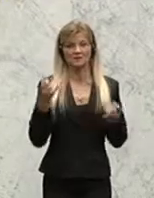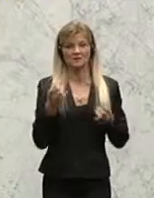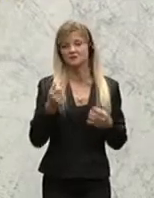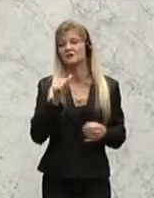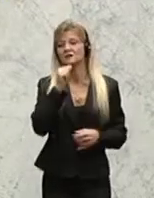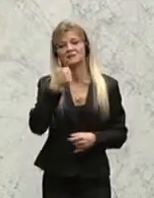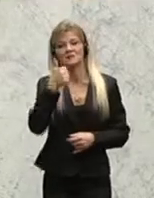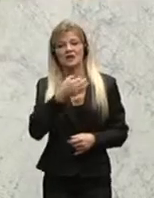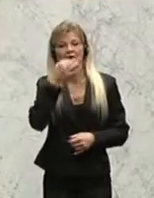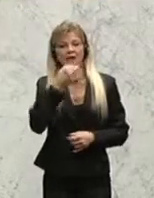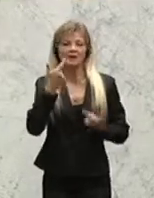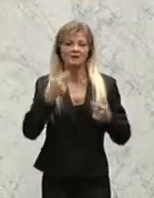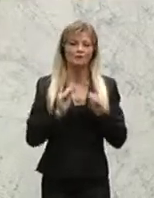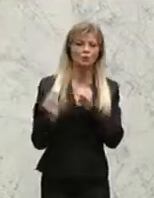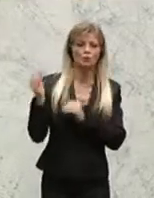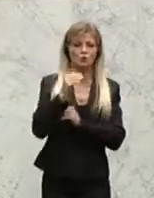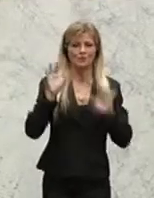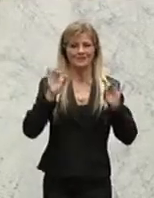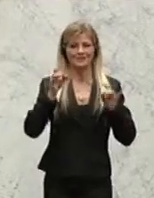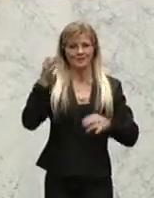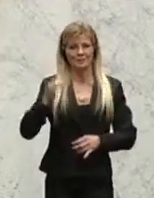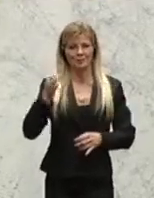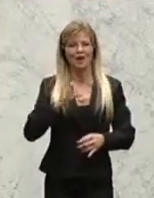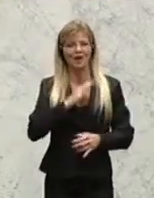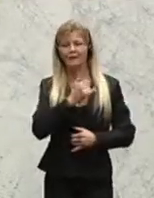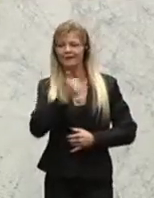die Bekämpfung der Fluchtursachen und Kontrolle der